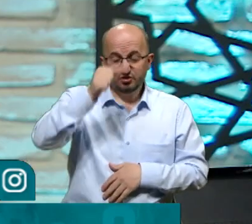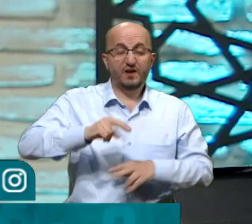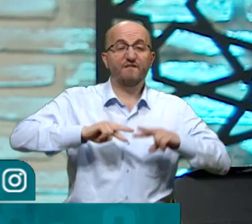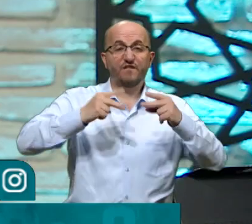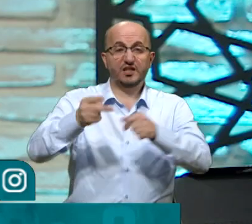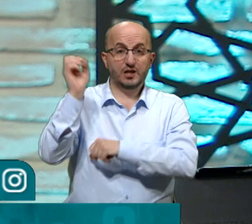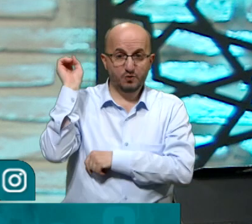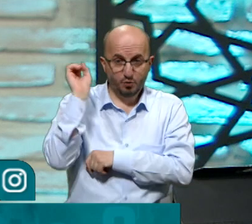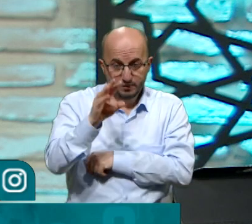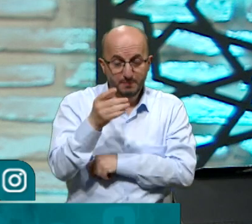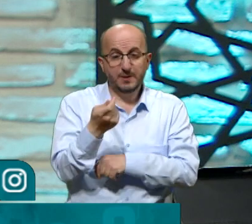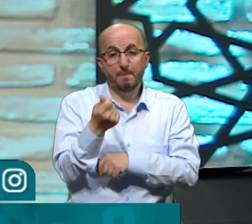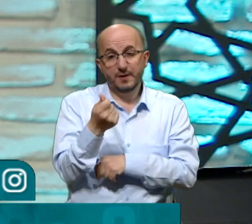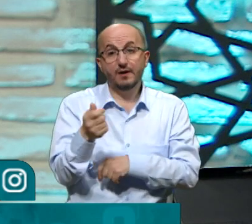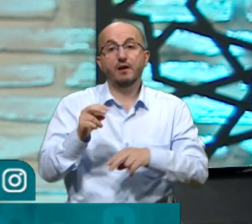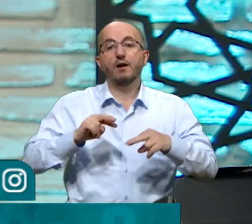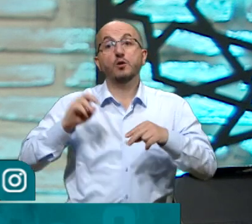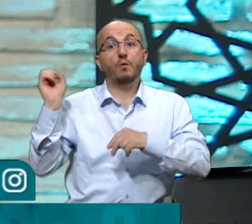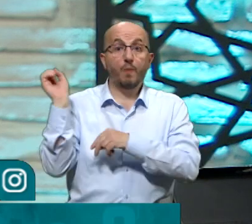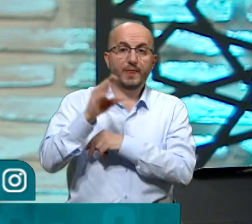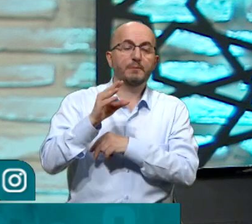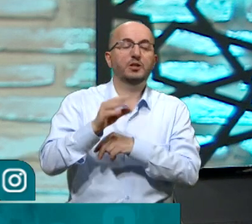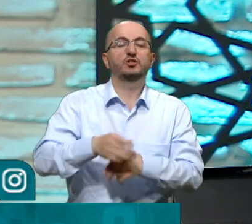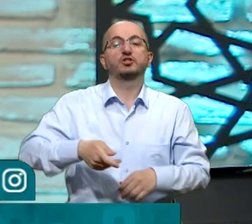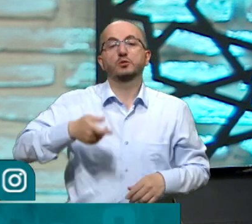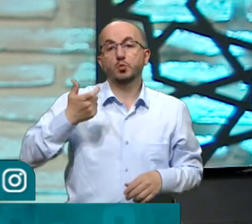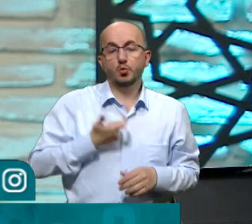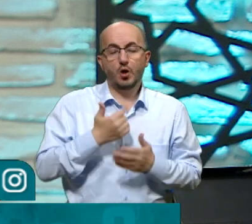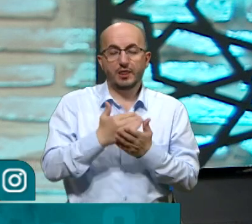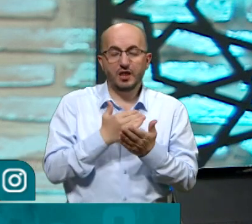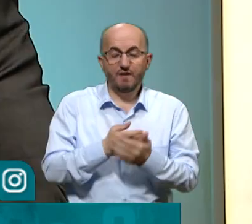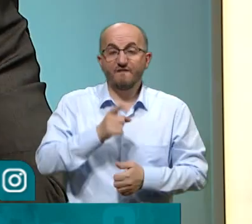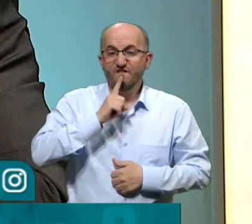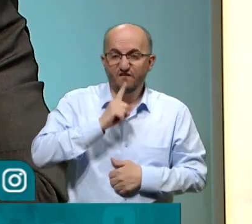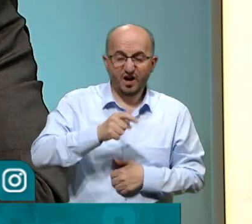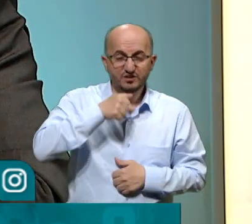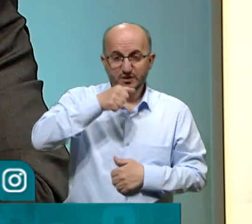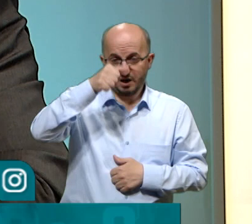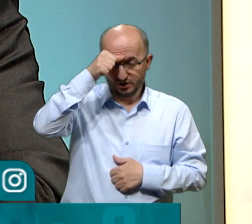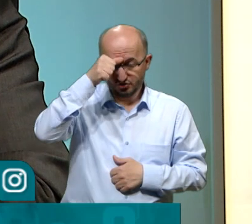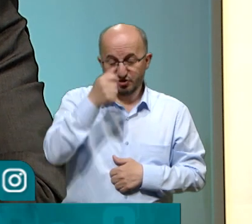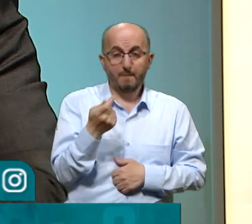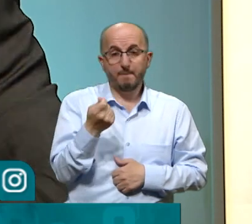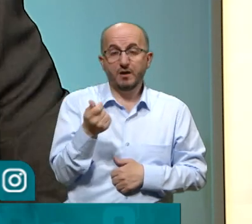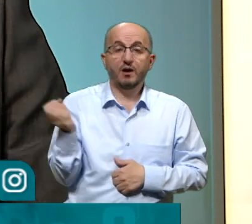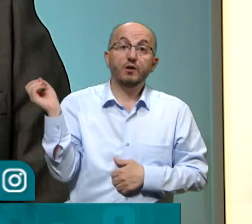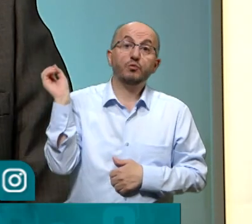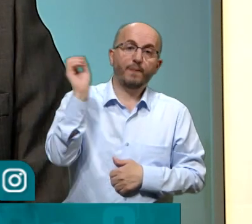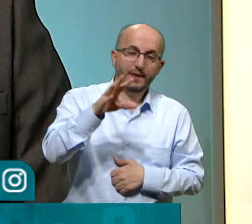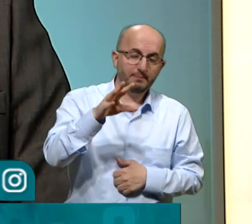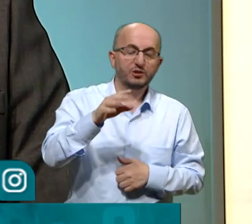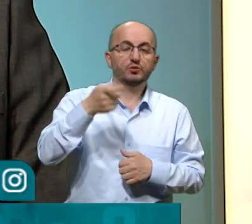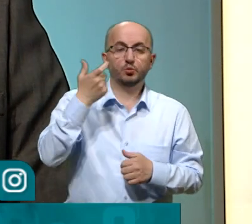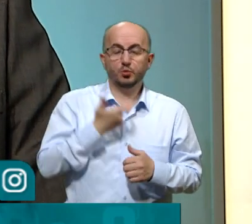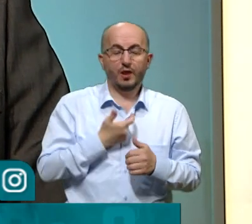vekil göndermenin Bedel göndermenin şartları farz hacca Bedel göndermenin şartları ile birebir aynıdır O halde